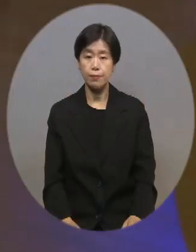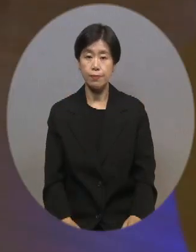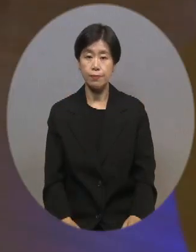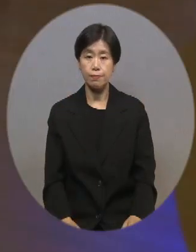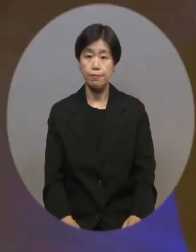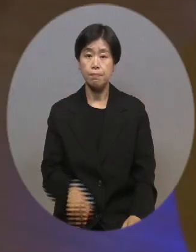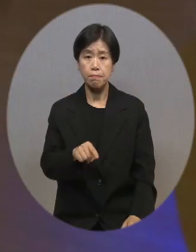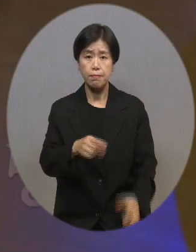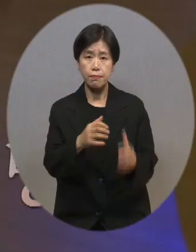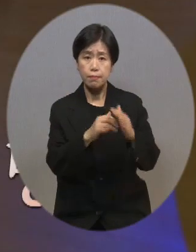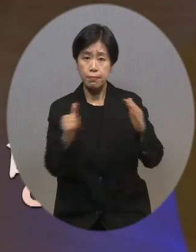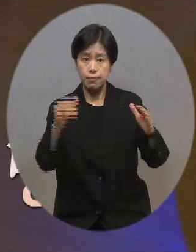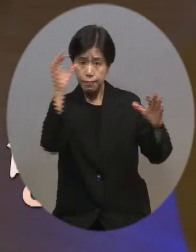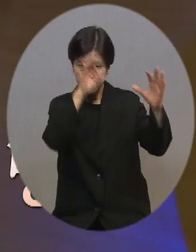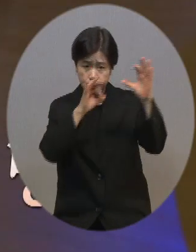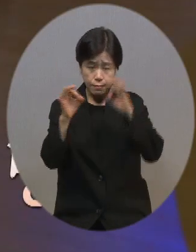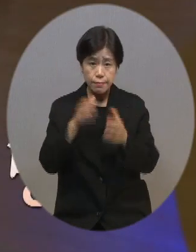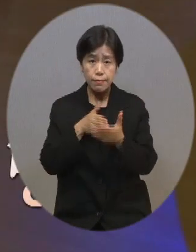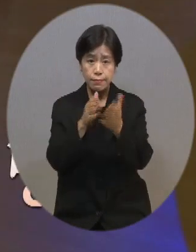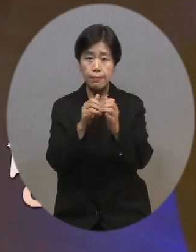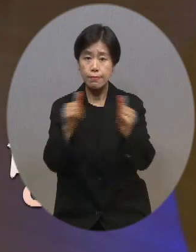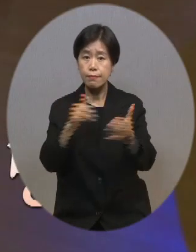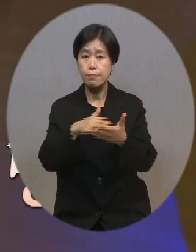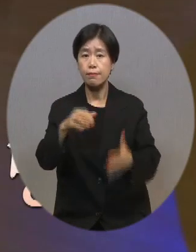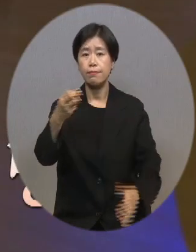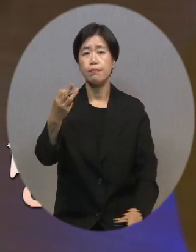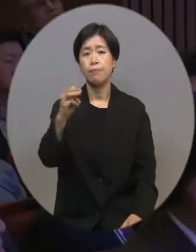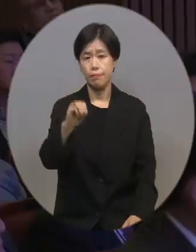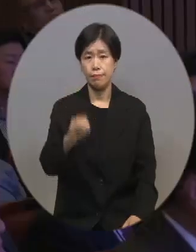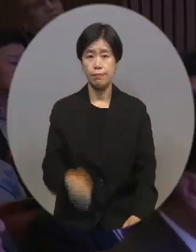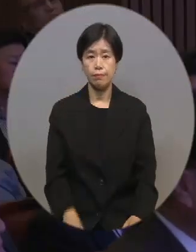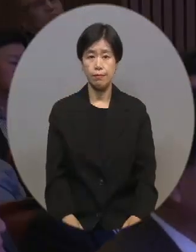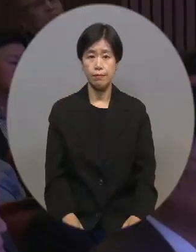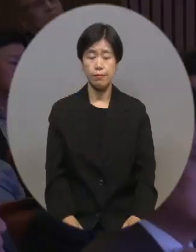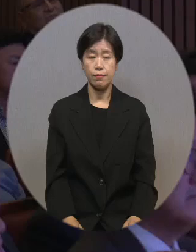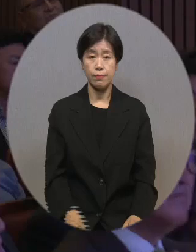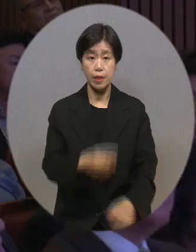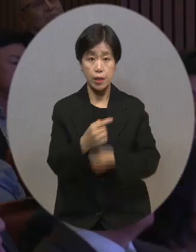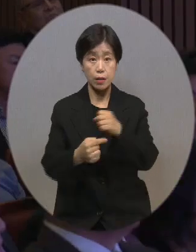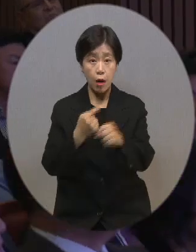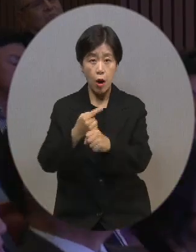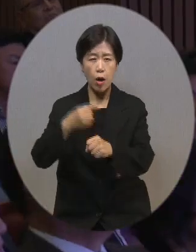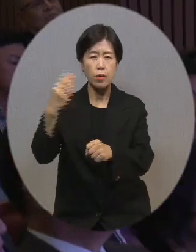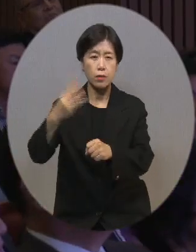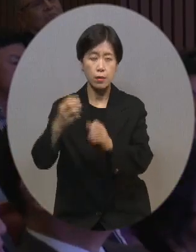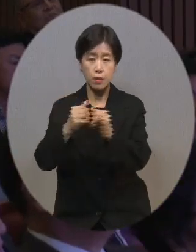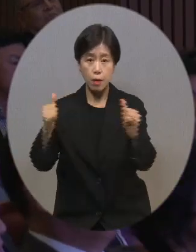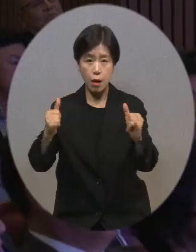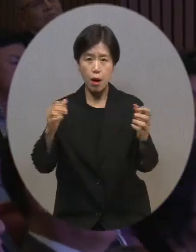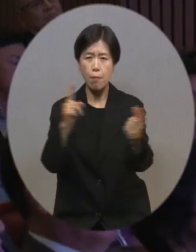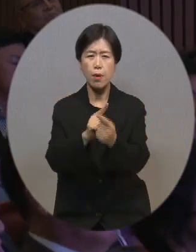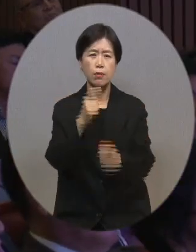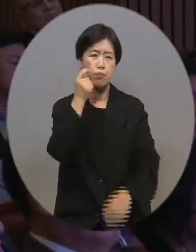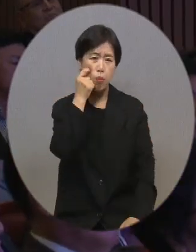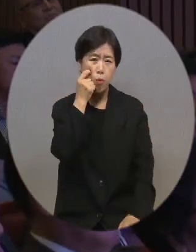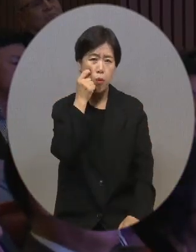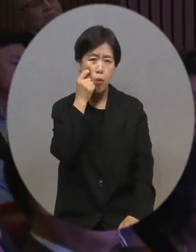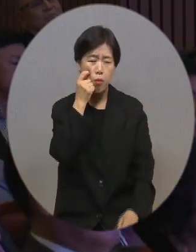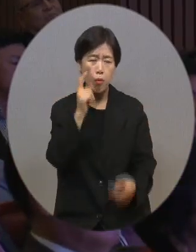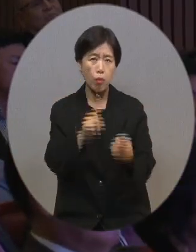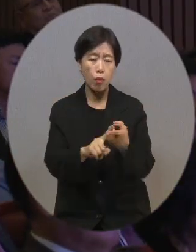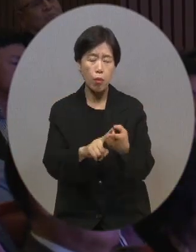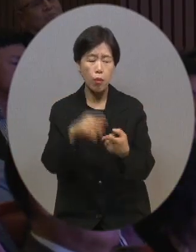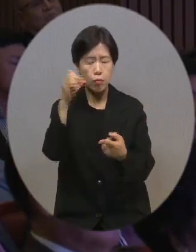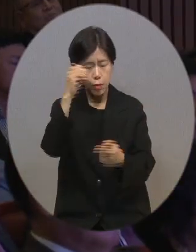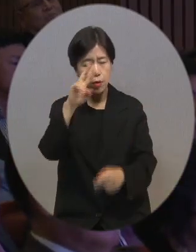이산 가족 찾기를 신청한 사람은 13만여 명. 매년 3천여 명이 헤어진 가족을 만나지 못한 채 돌아가시고 있는